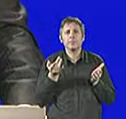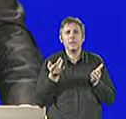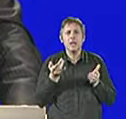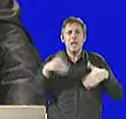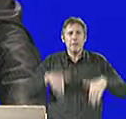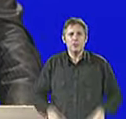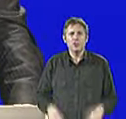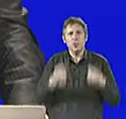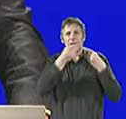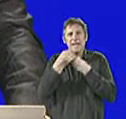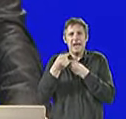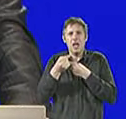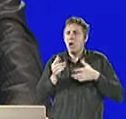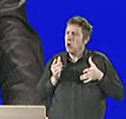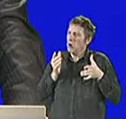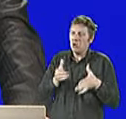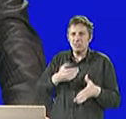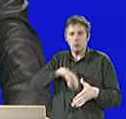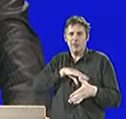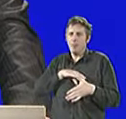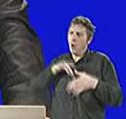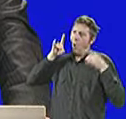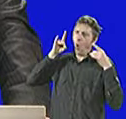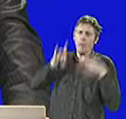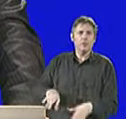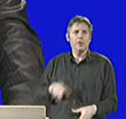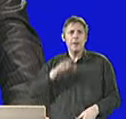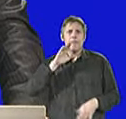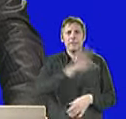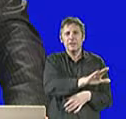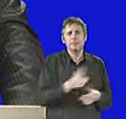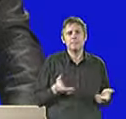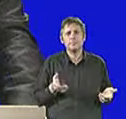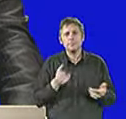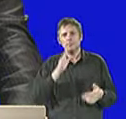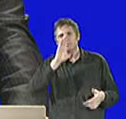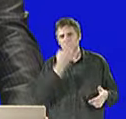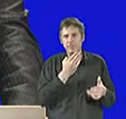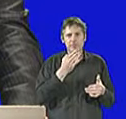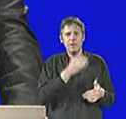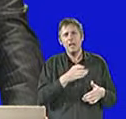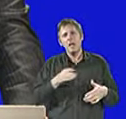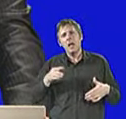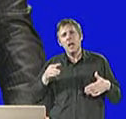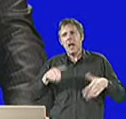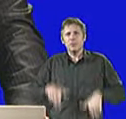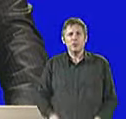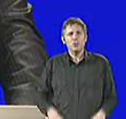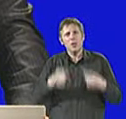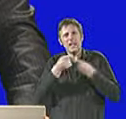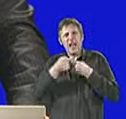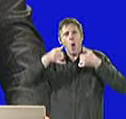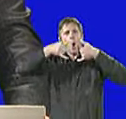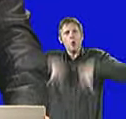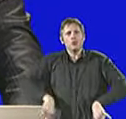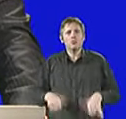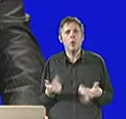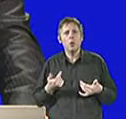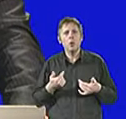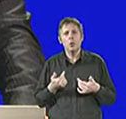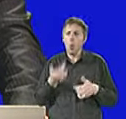refus d'assumer ses responsabilités. L'abstention, c'est un renoncement. L'abstention, c'est laisser les autres